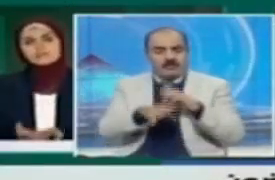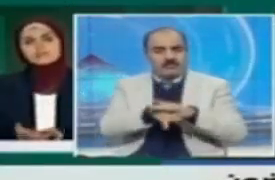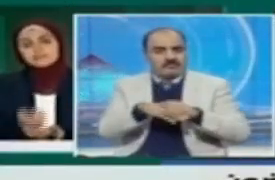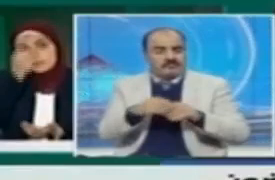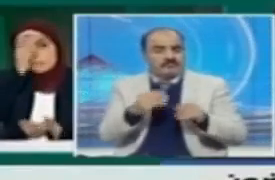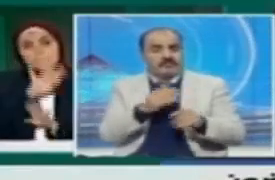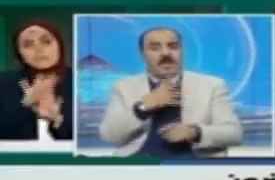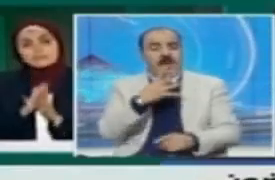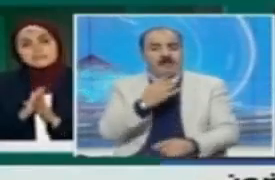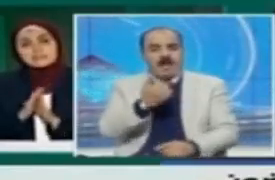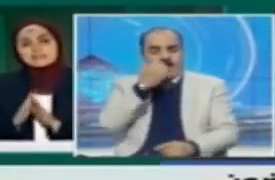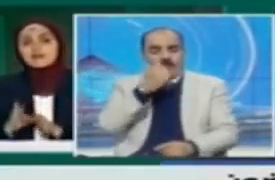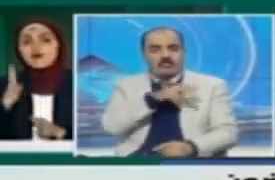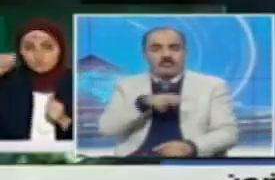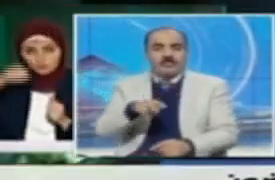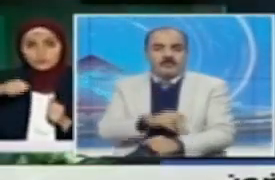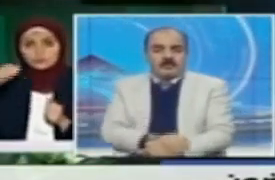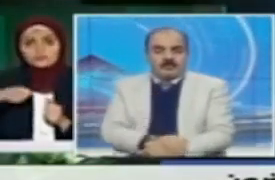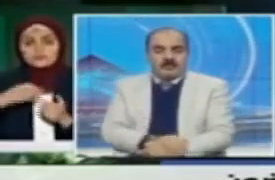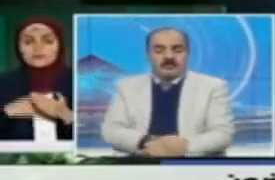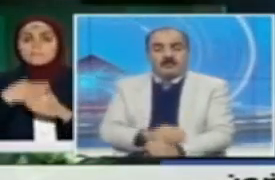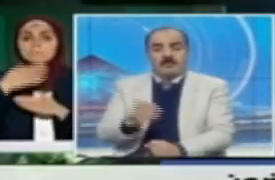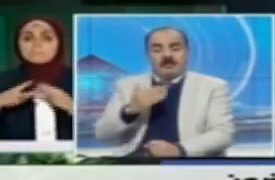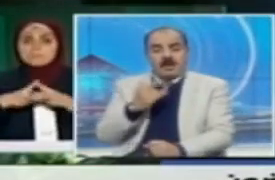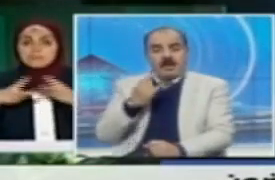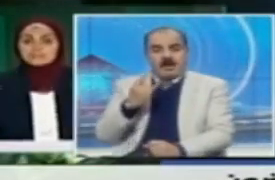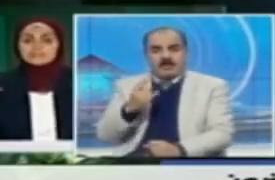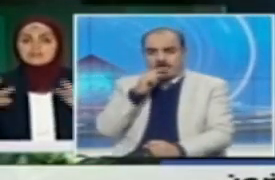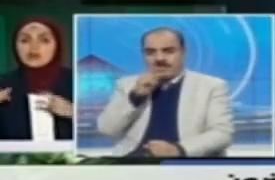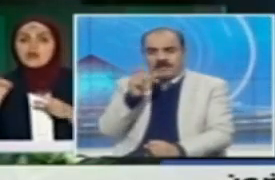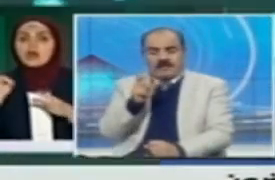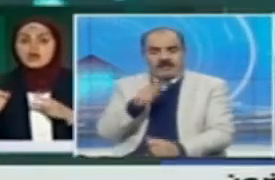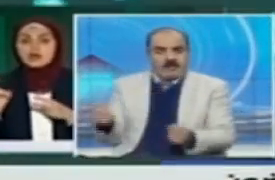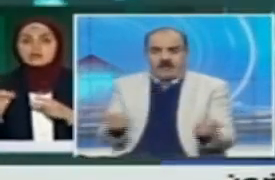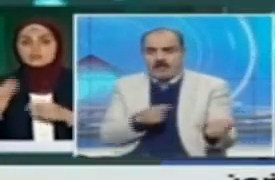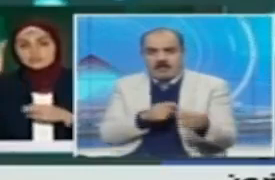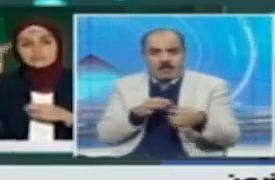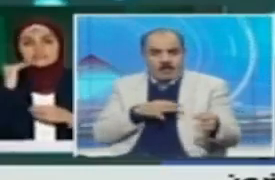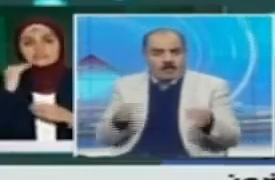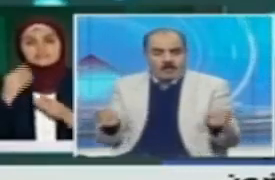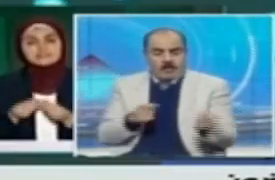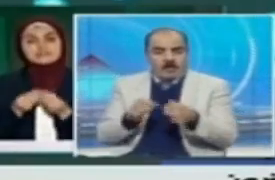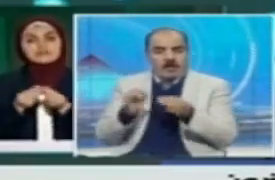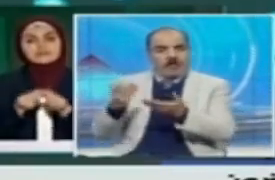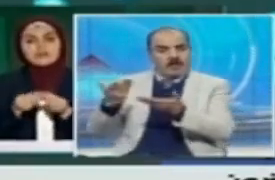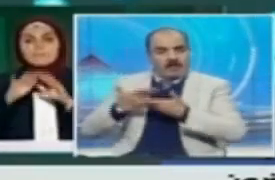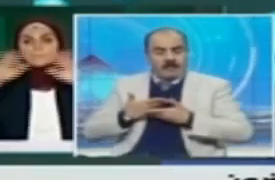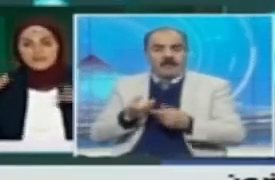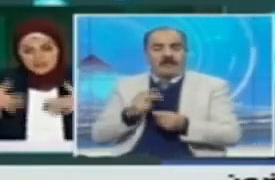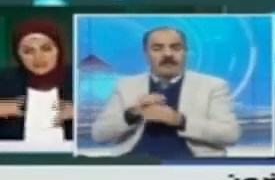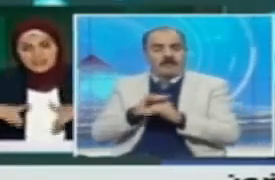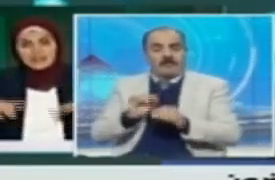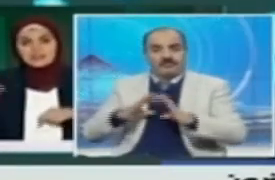ب 4800. سلمونا 10 ستات انوال في بيوتنا الدفعه الاولى، وجابوا لنا الخيوط على حسابهم، وكمان وفروا لنا